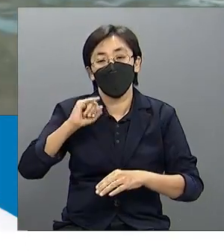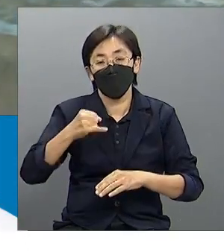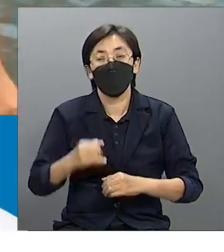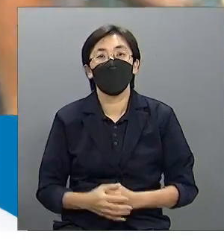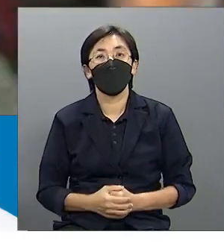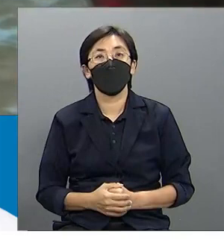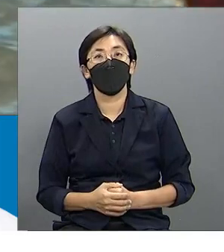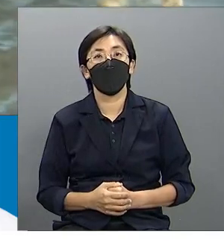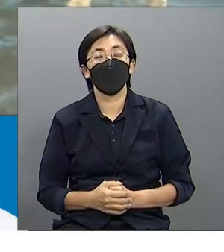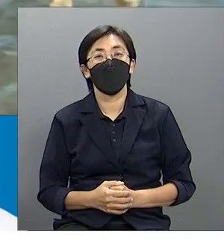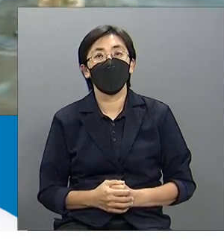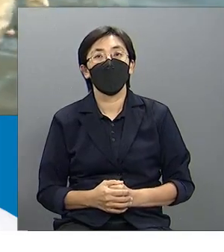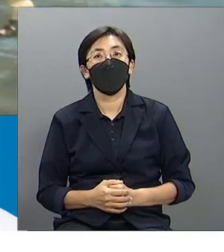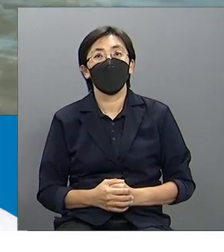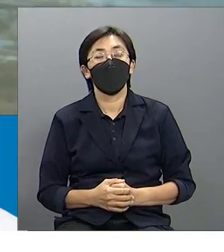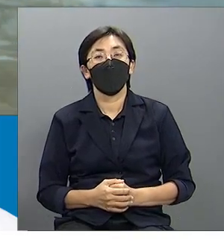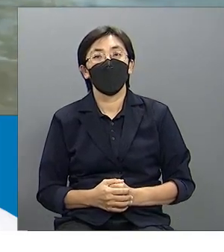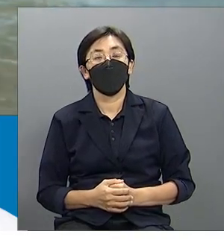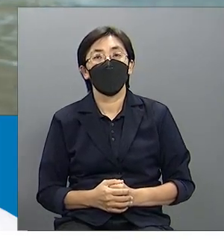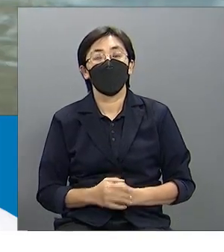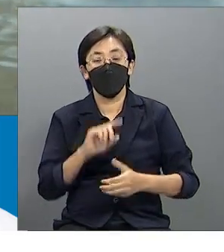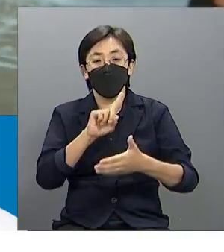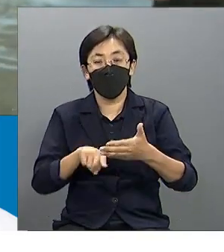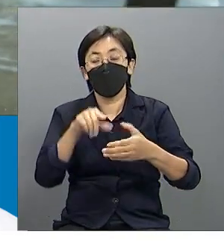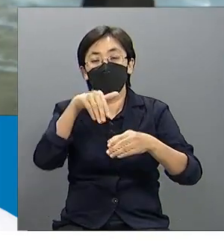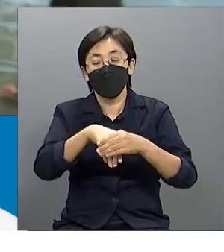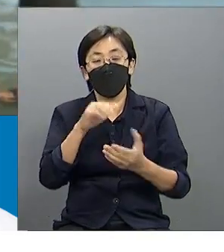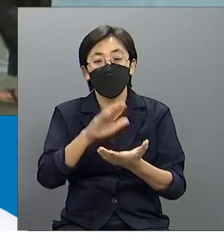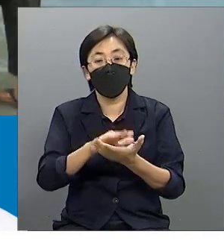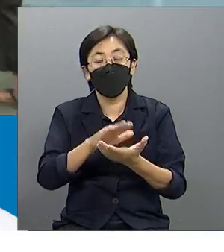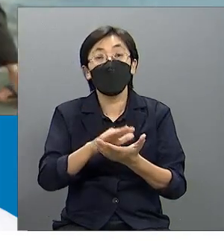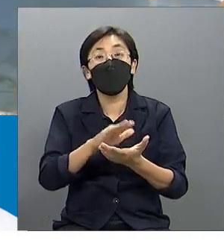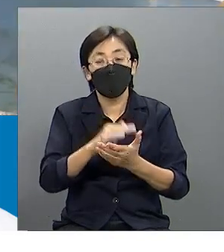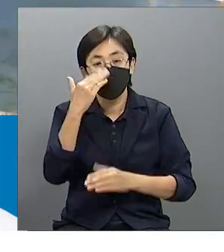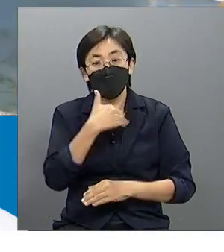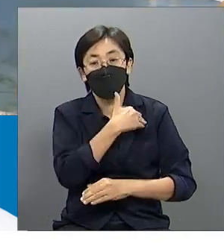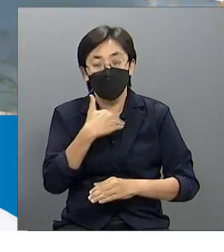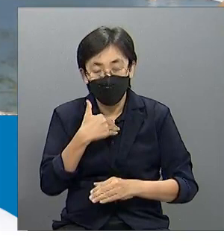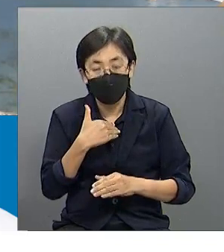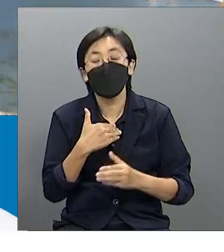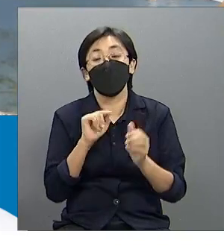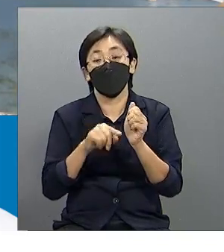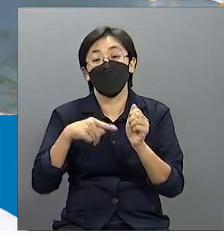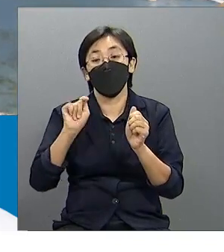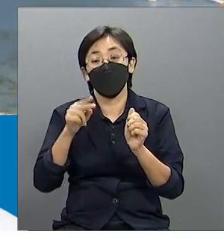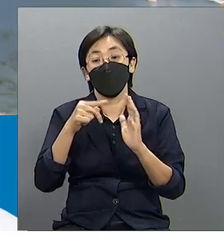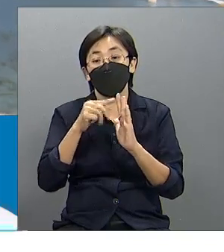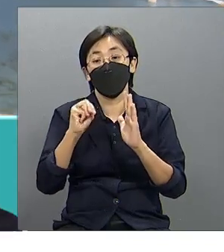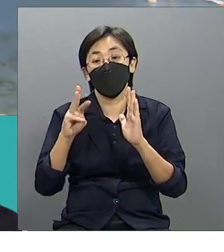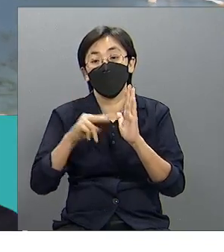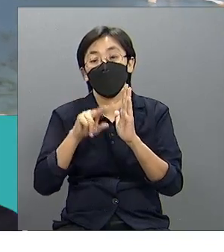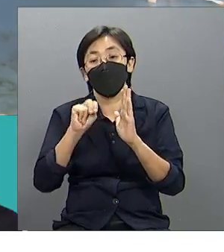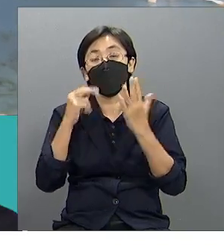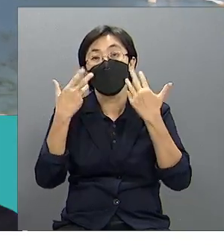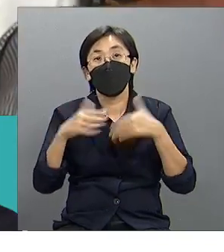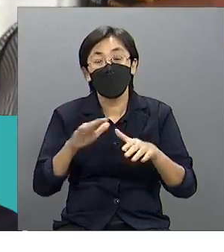ทันทีที่ใช้สิทธิ์ที่หน่วยเลือกตั้งโรงเรียนมาแต่เดีเขตปทุมวันเสร็จค่ะผู้ช่วยศาสตราจารย์เกษราธั